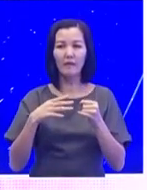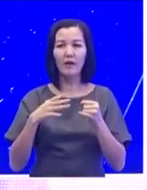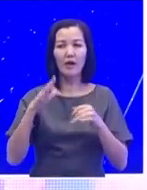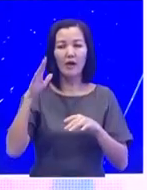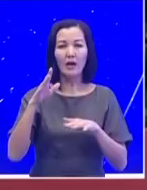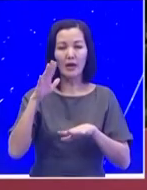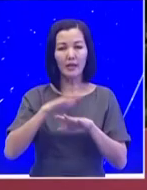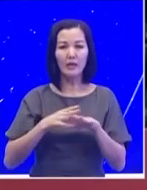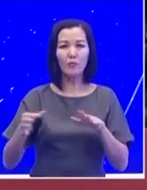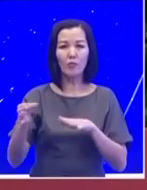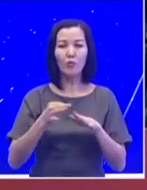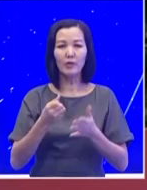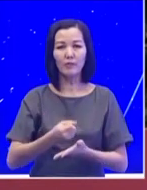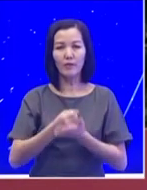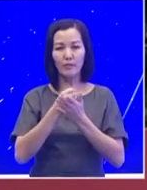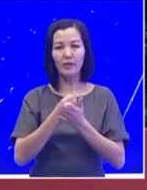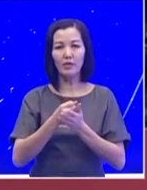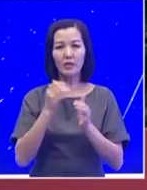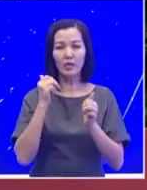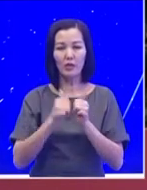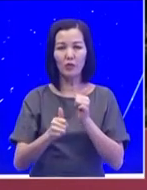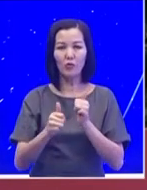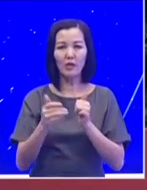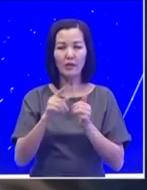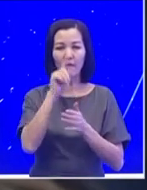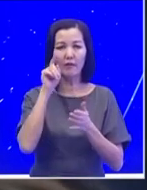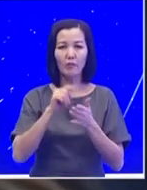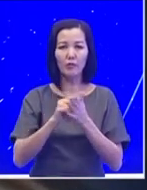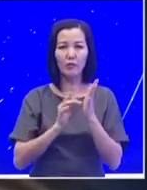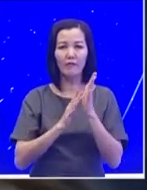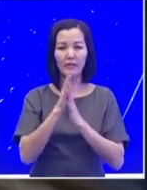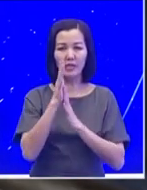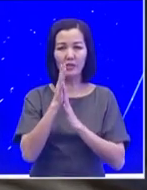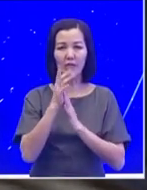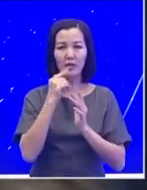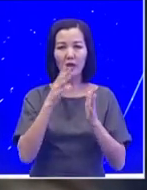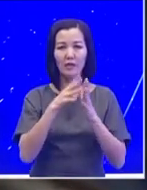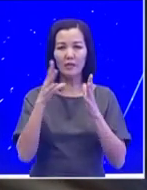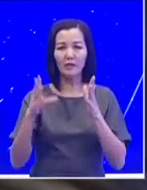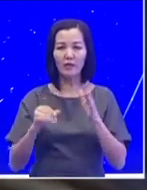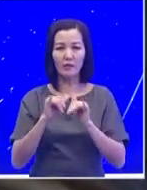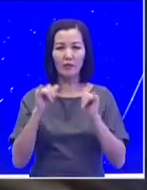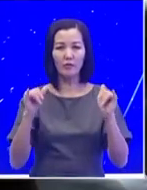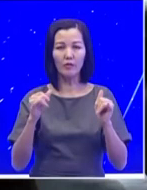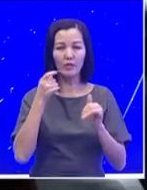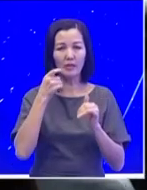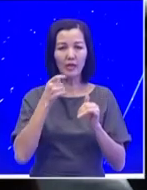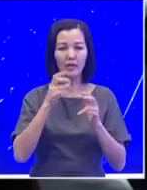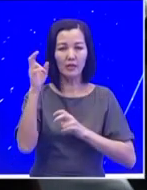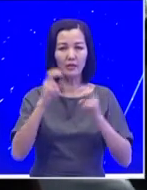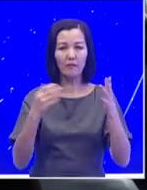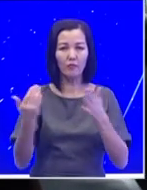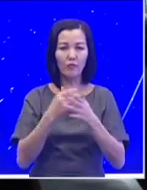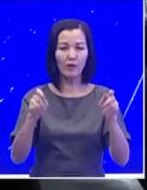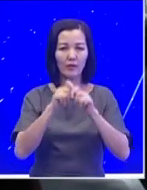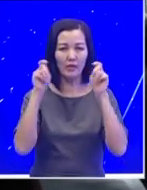благодаря поддержке акима области и регулярному обсуждению вопроса возрождения свекловодческой отрасли в регионе, сахарный завод вдохнул новую